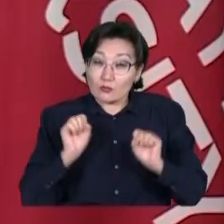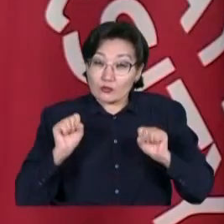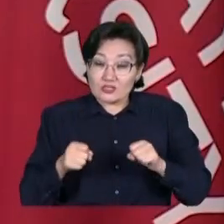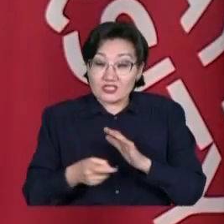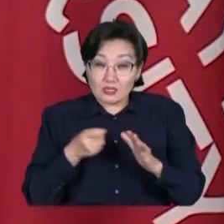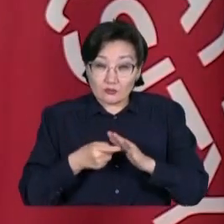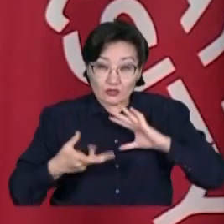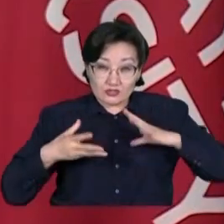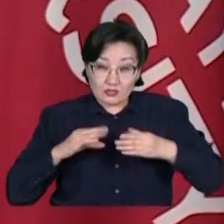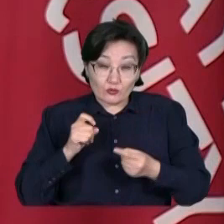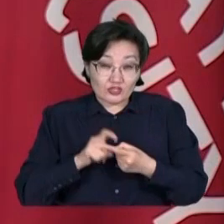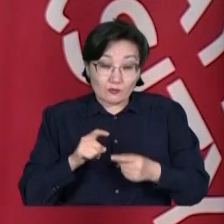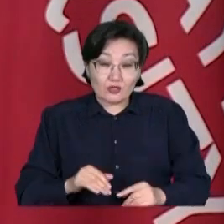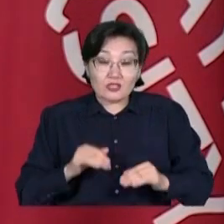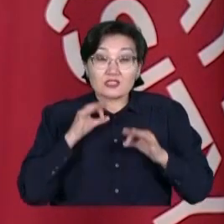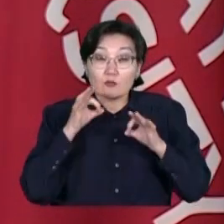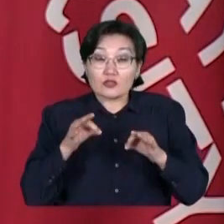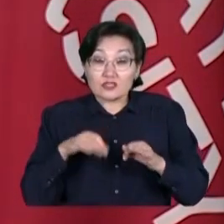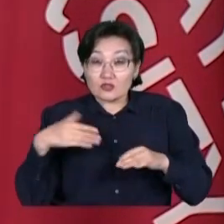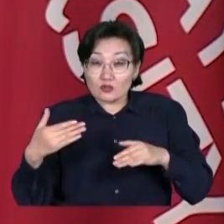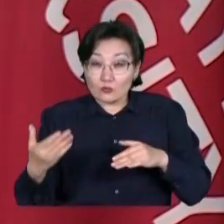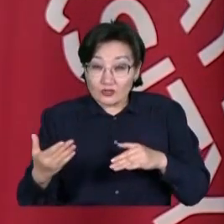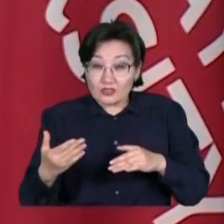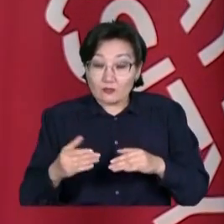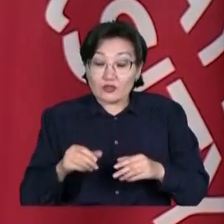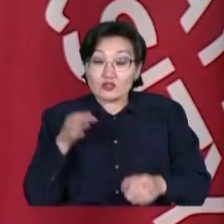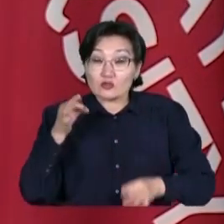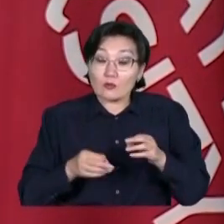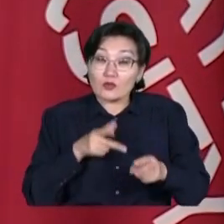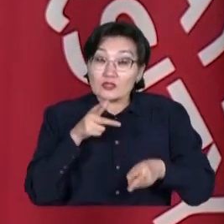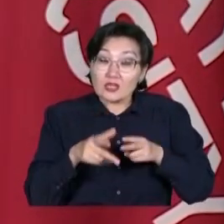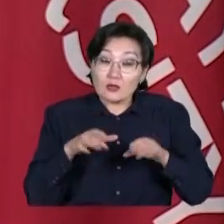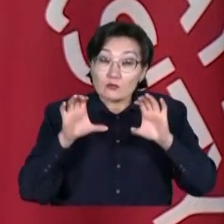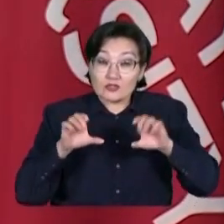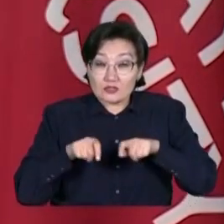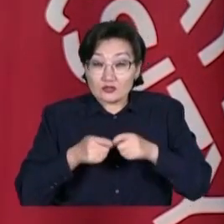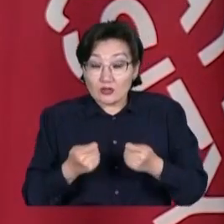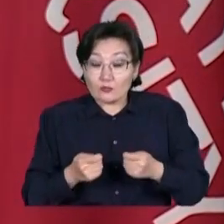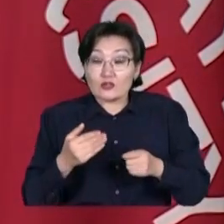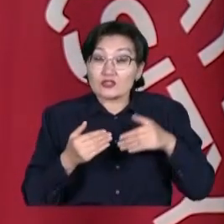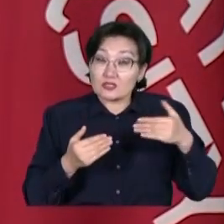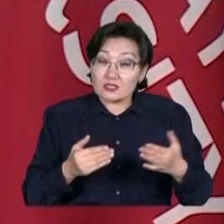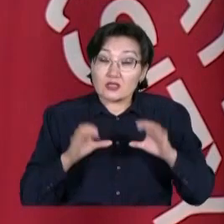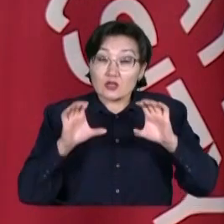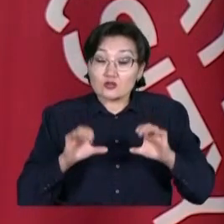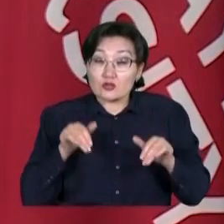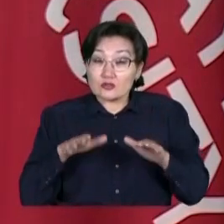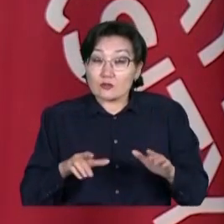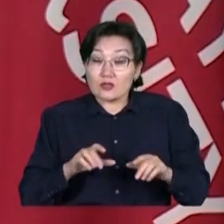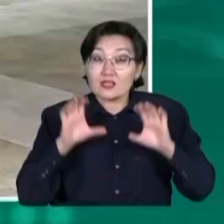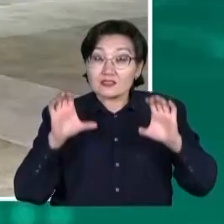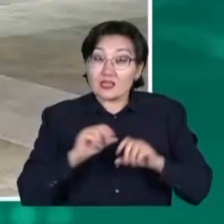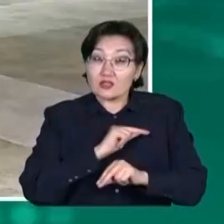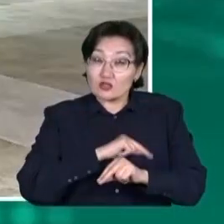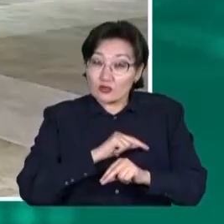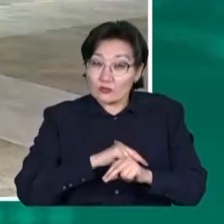тергеу нәтижелеріне қатысты жоғарыда атаған тарап сотқа жүгінді. Демек, заң бұзушылыққа барған тарап сот шешімі заңды күшіне енгенше кінәсіз деп